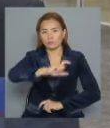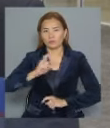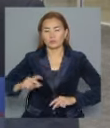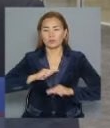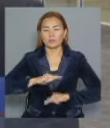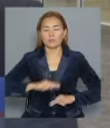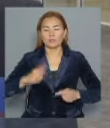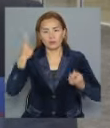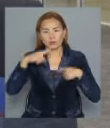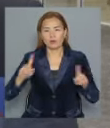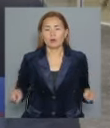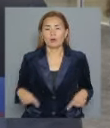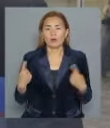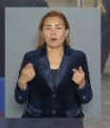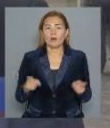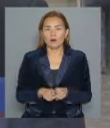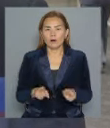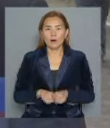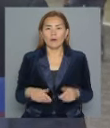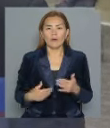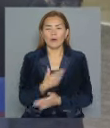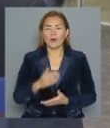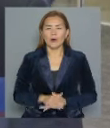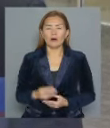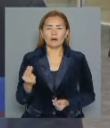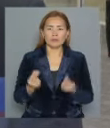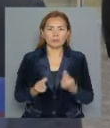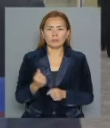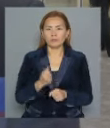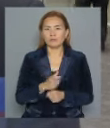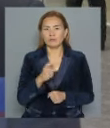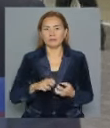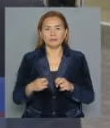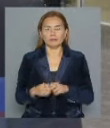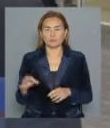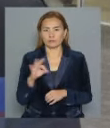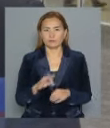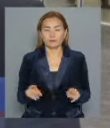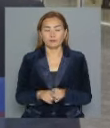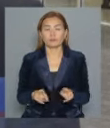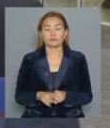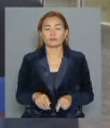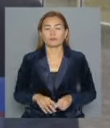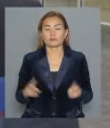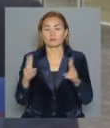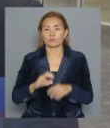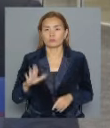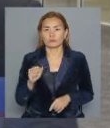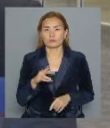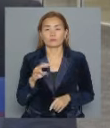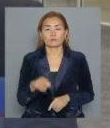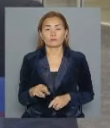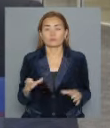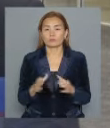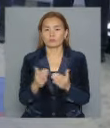адамның идеясын қалыптастыруға, жаңа ой адамдардың мәселелерін, тұрғындар мәселесін қарастыруға осы Аманат партиясы үлкен